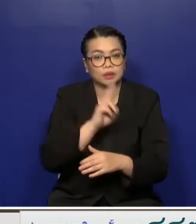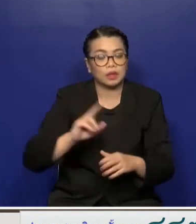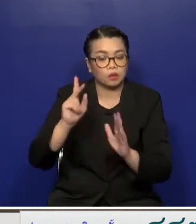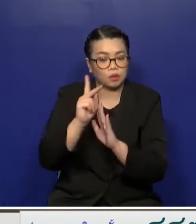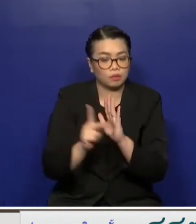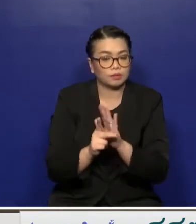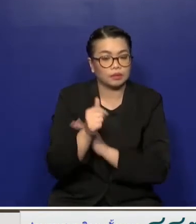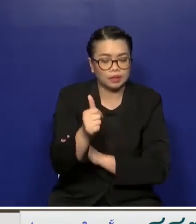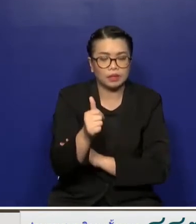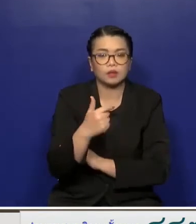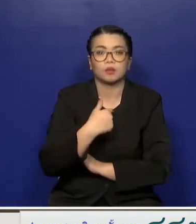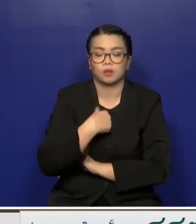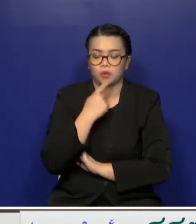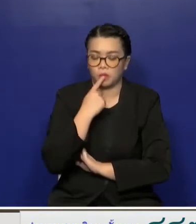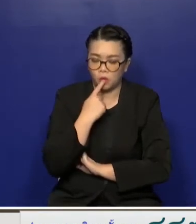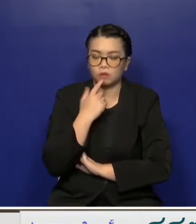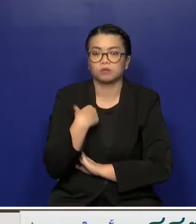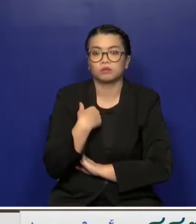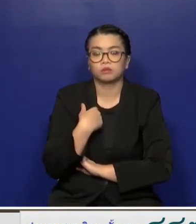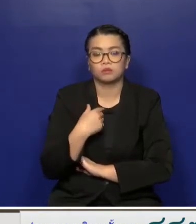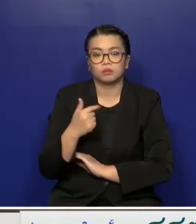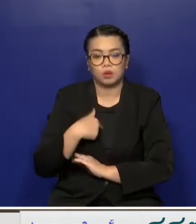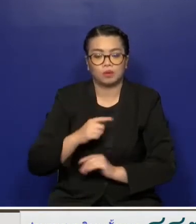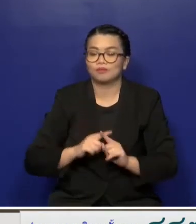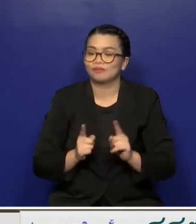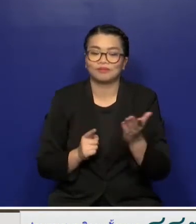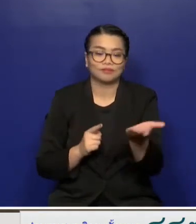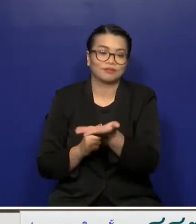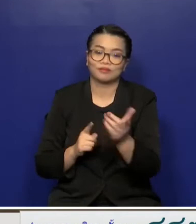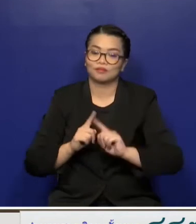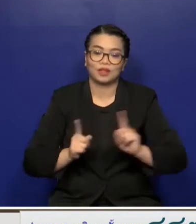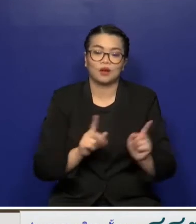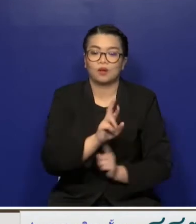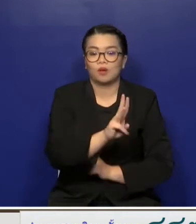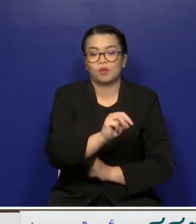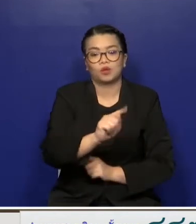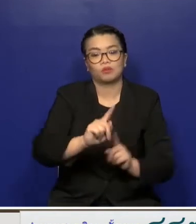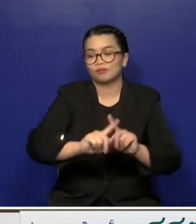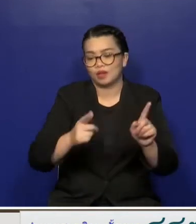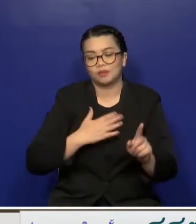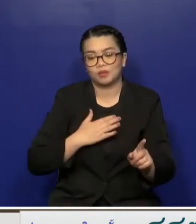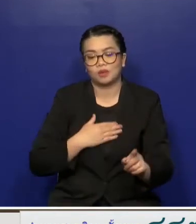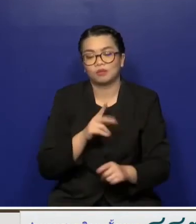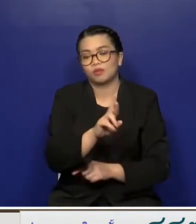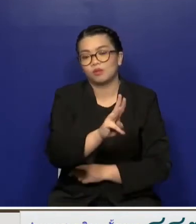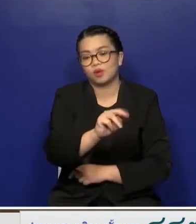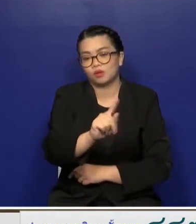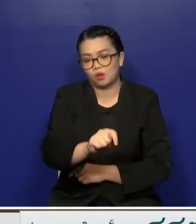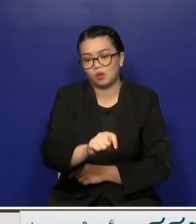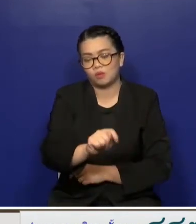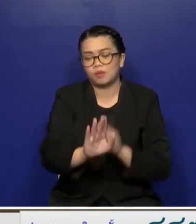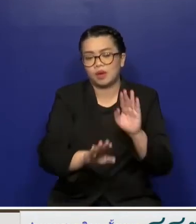นี้เพราะอะไรครับเพราะผมต่างกับร่างคณะรัฐมนตรีคณะรัฐมนตรีน้อยอย่างน้อยต้อง1ใน